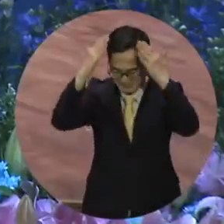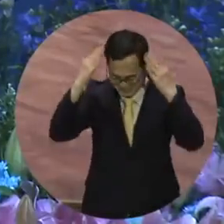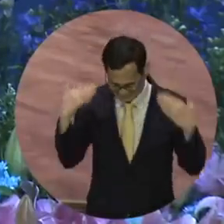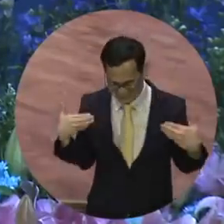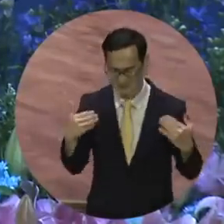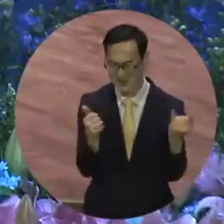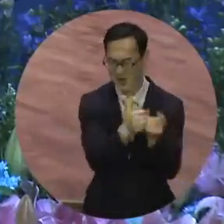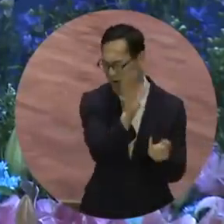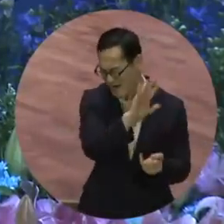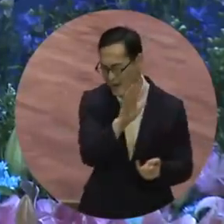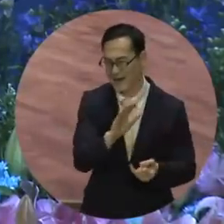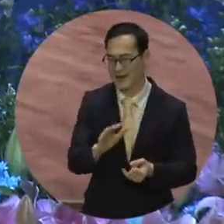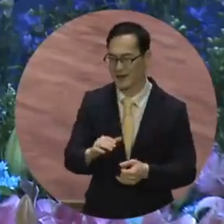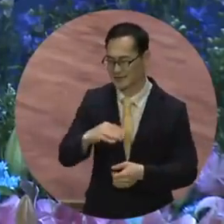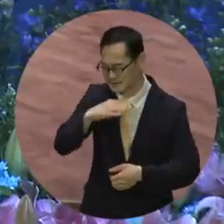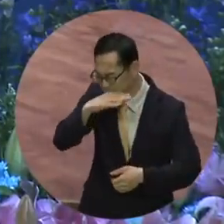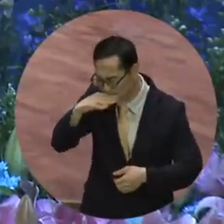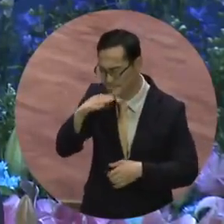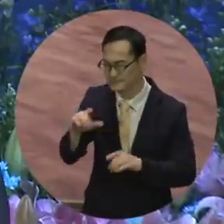하겠다고.